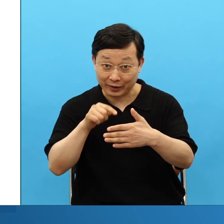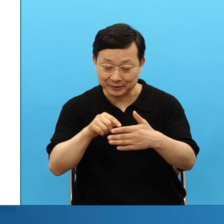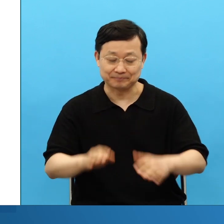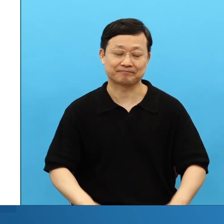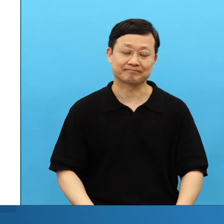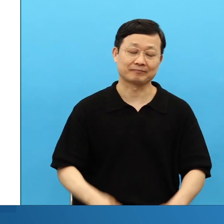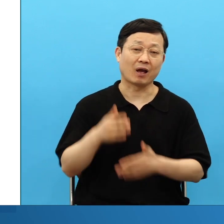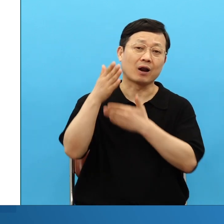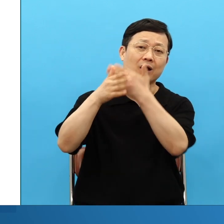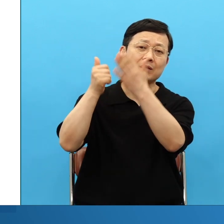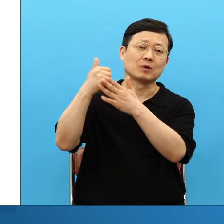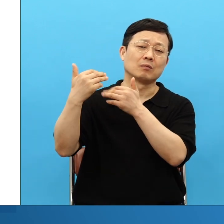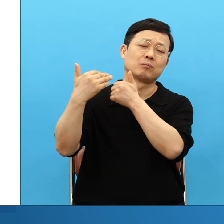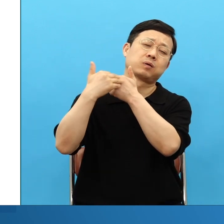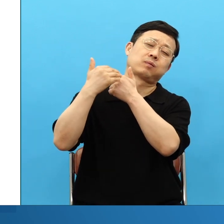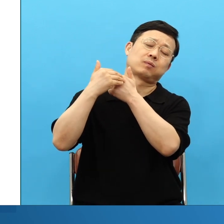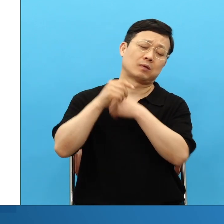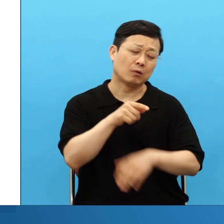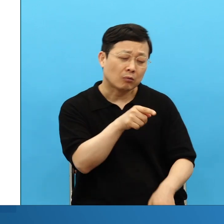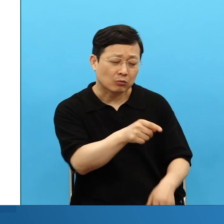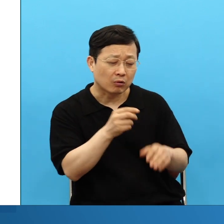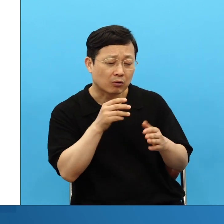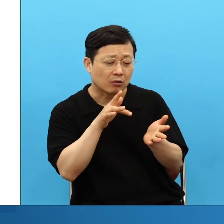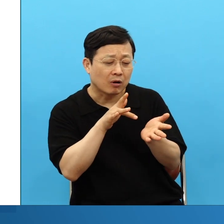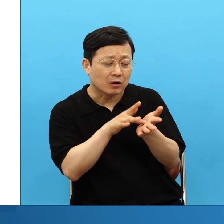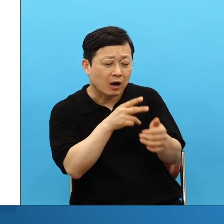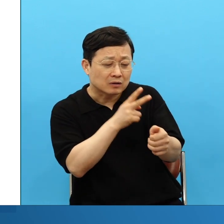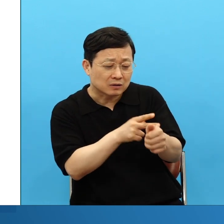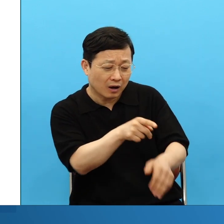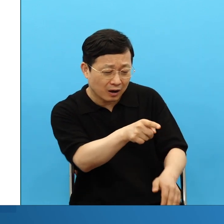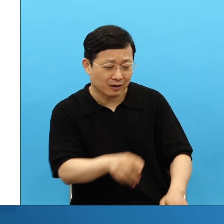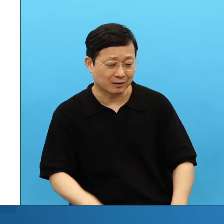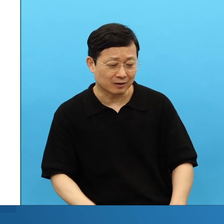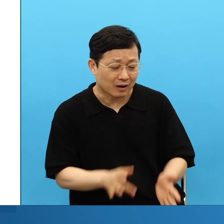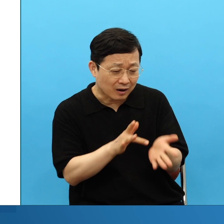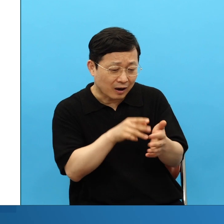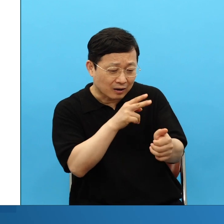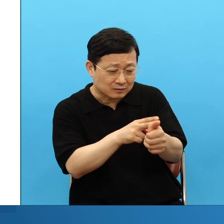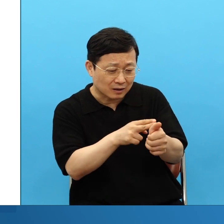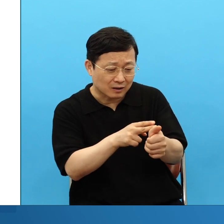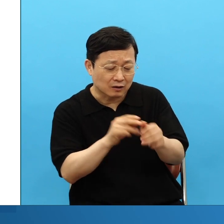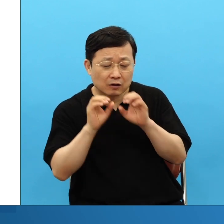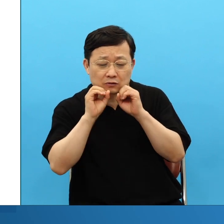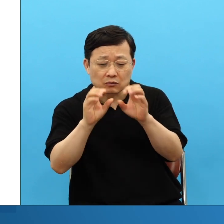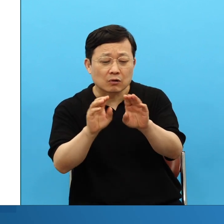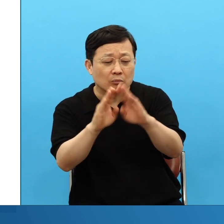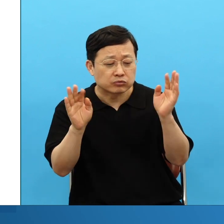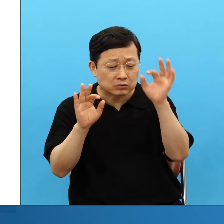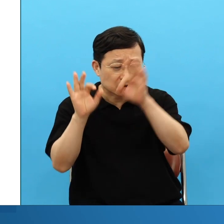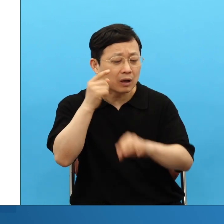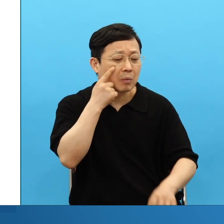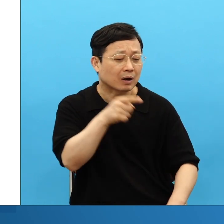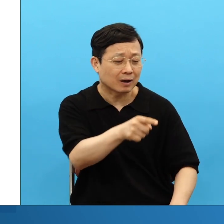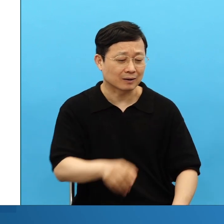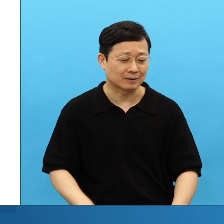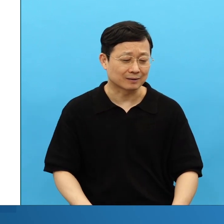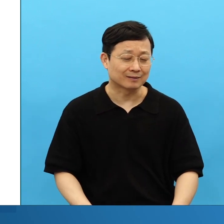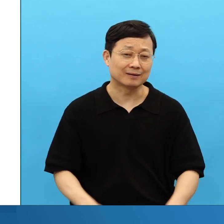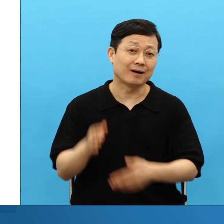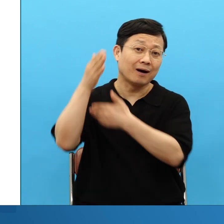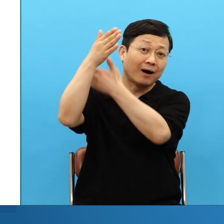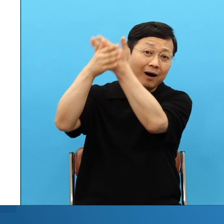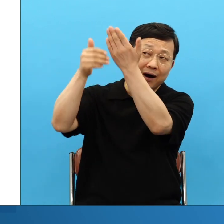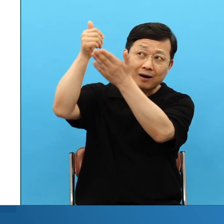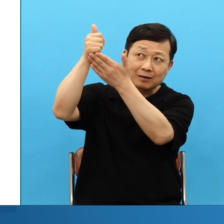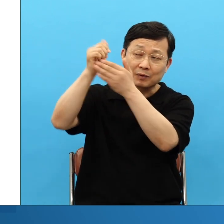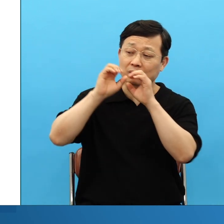네가 약사 아니냐, 약사로서 전도할 수 있는 문을 하나님이 열어주시면 그 문